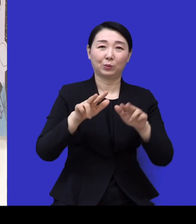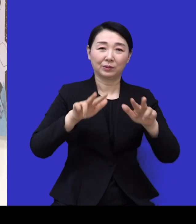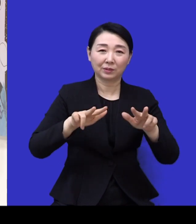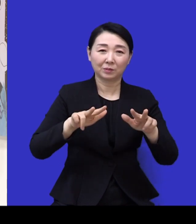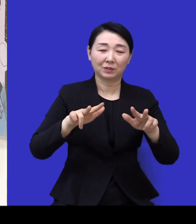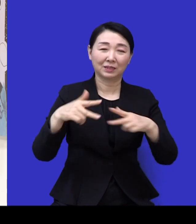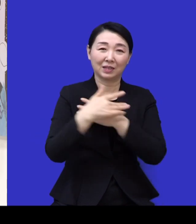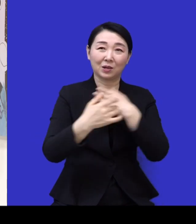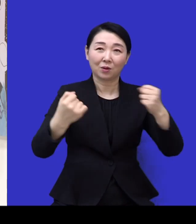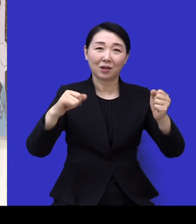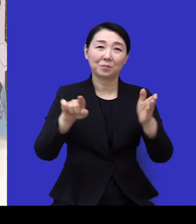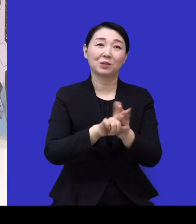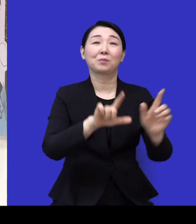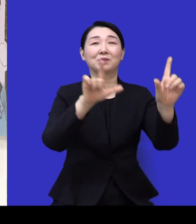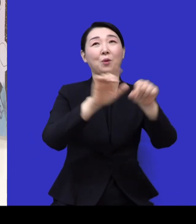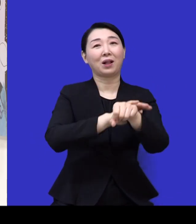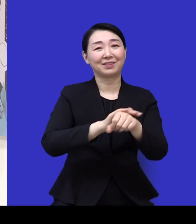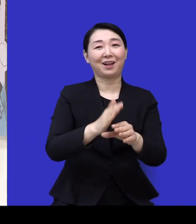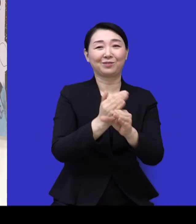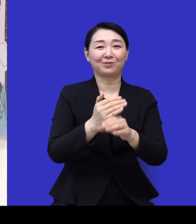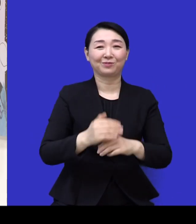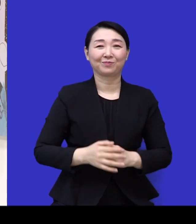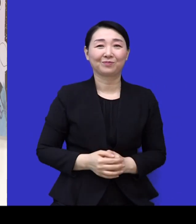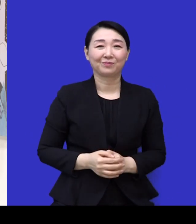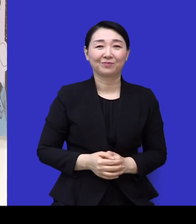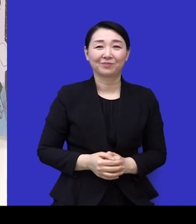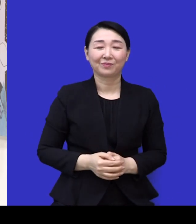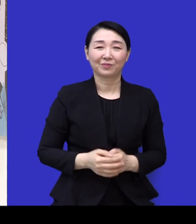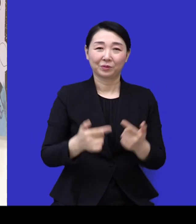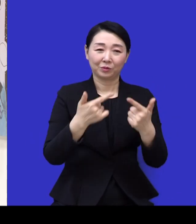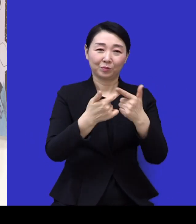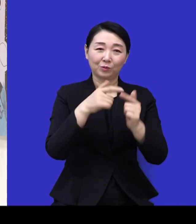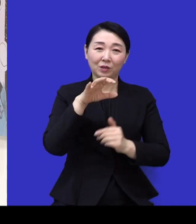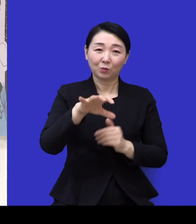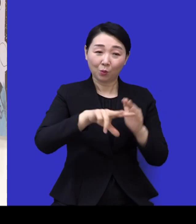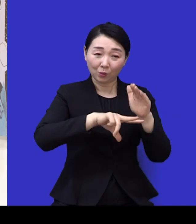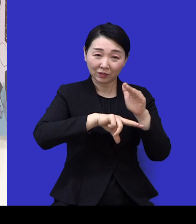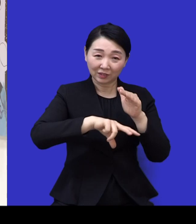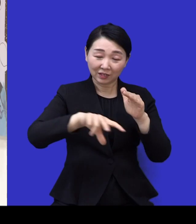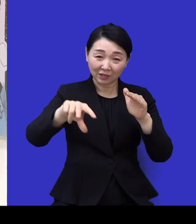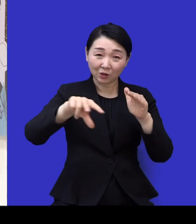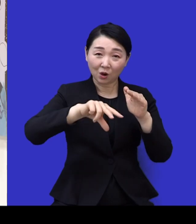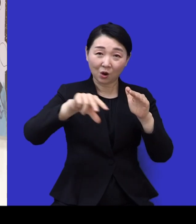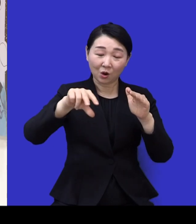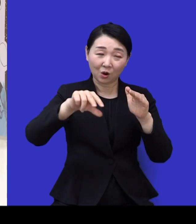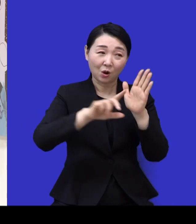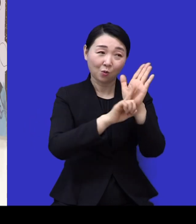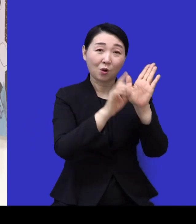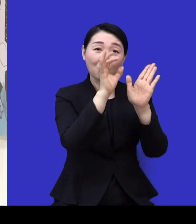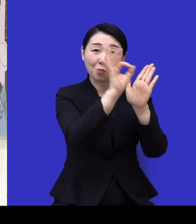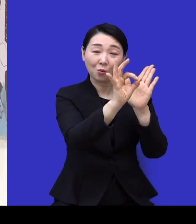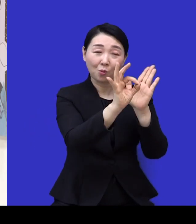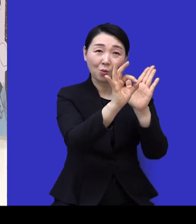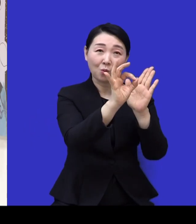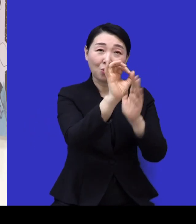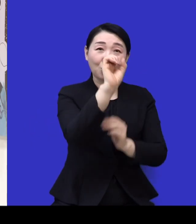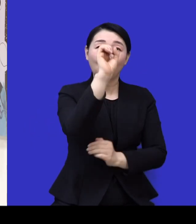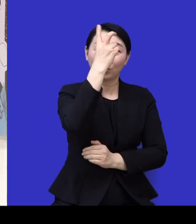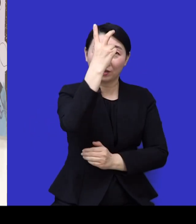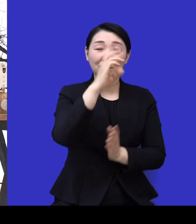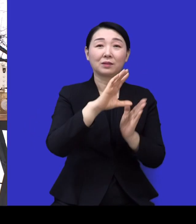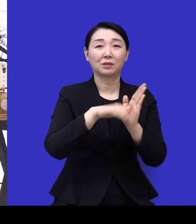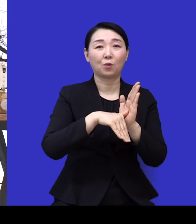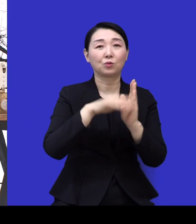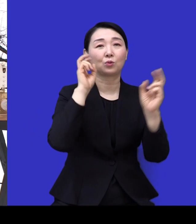아주 건강하게 신앙생활을 하세요. 그리고 부산에 있는 지하철역에 있는 광고를 보고 예. 고등학교 2학년 아이가 저희